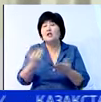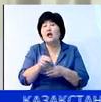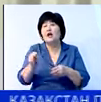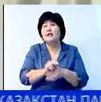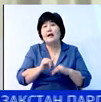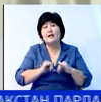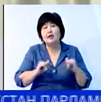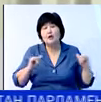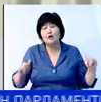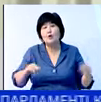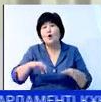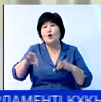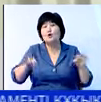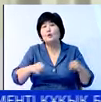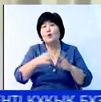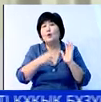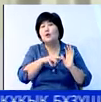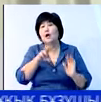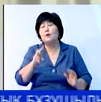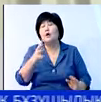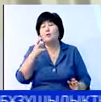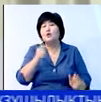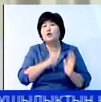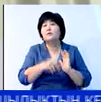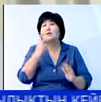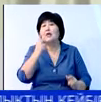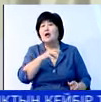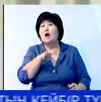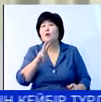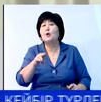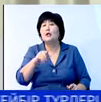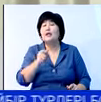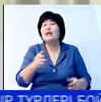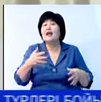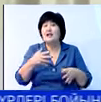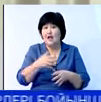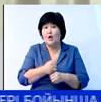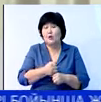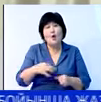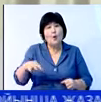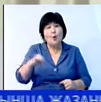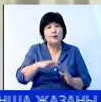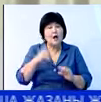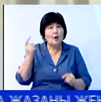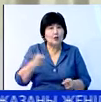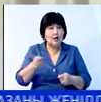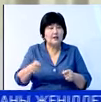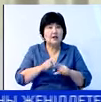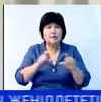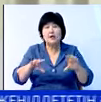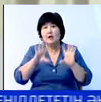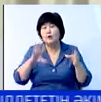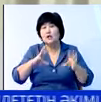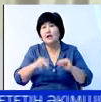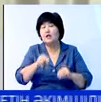кеңейту жобасын 19 миллион 572 миллион теңгені қысқартылуда. Облыстың ауыл шаруашылық басқармасы бойынша